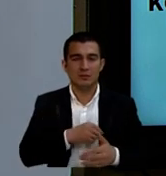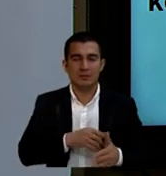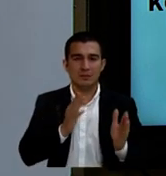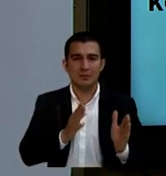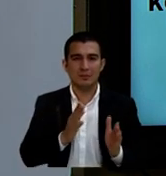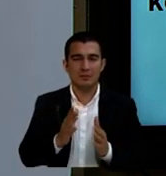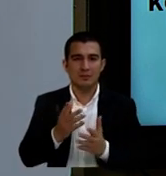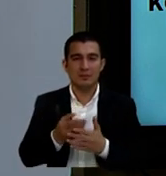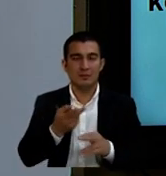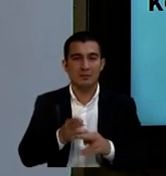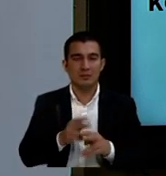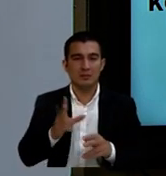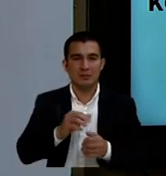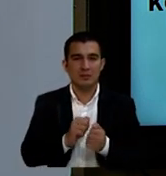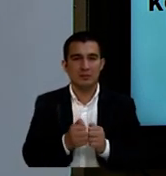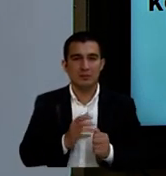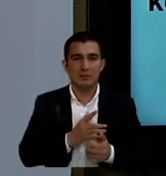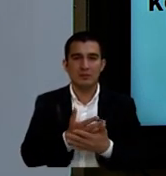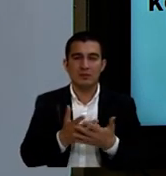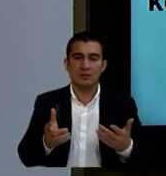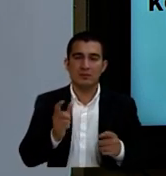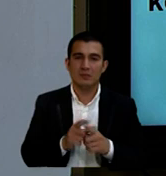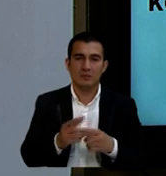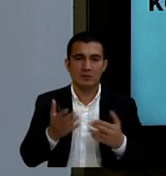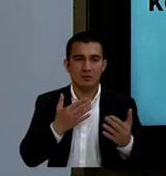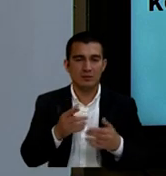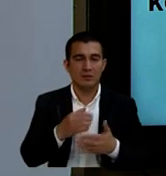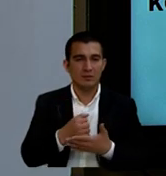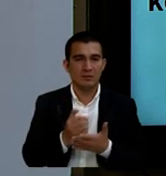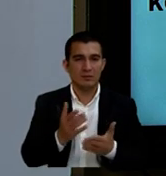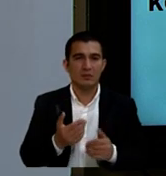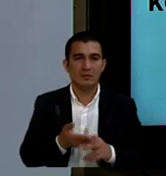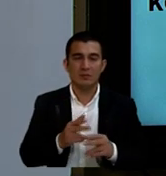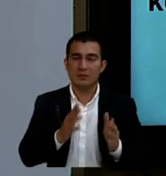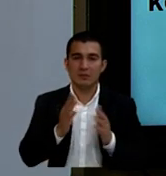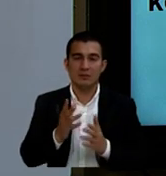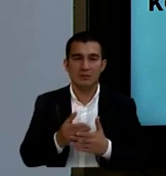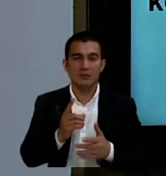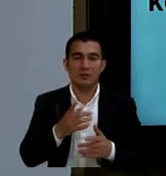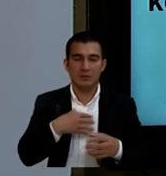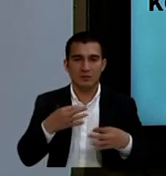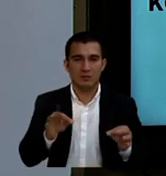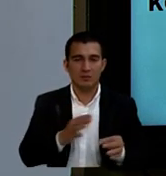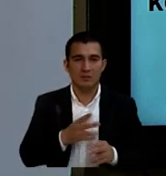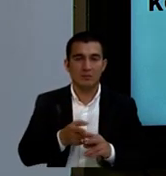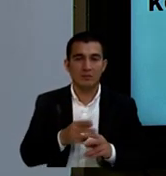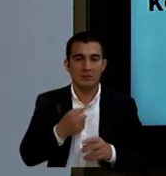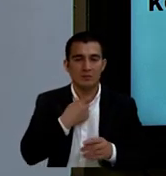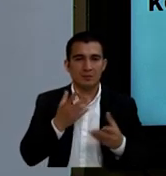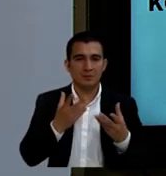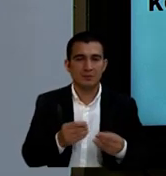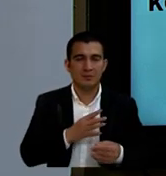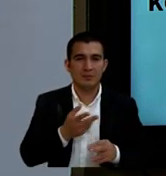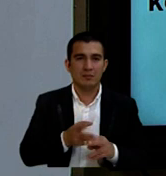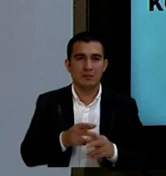qoidalariga yod bo'lgan unsurlardan xoliligi bilan belgilanadi. Undan xoli bo'lish kerak yod unsurlardan.